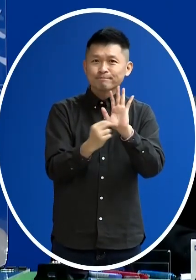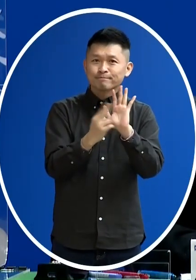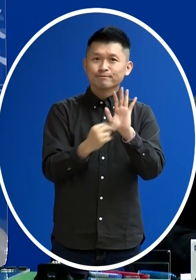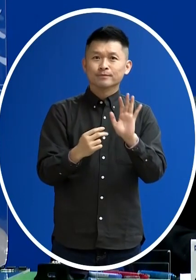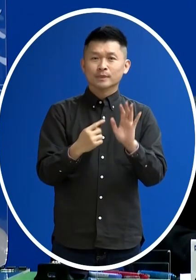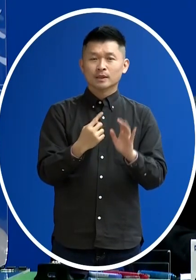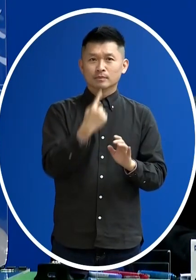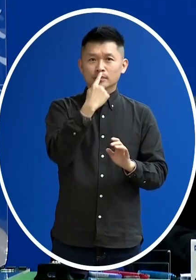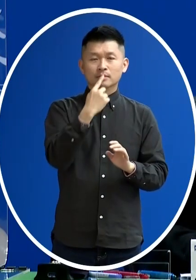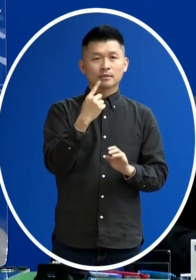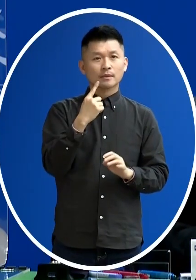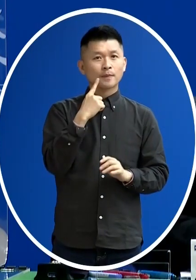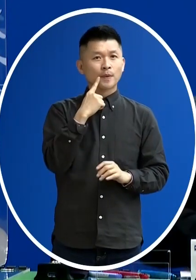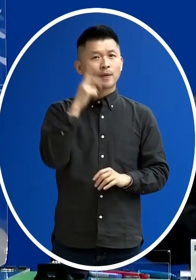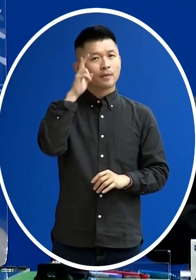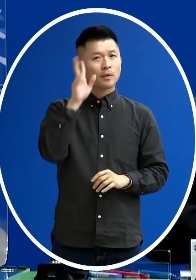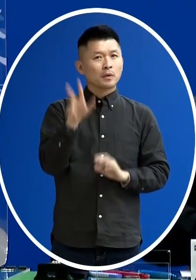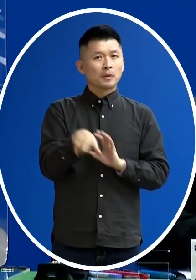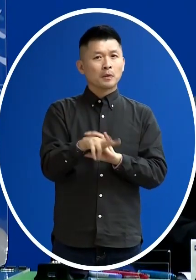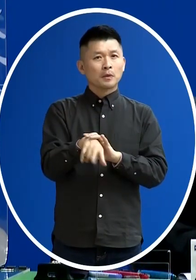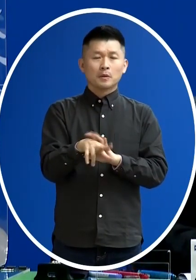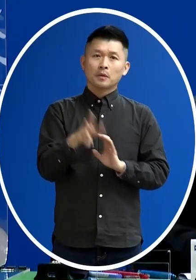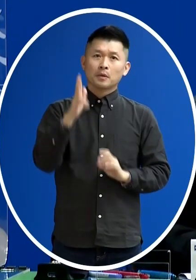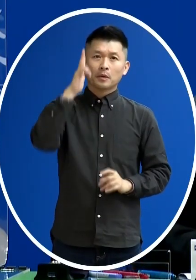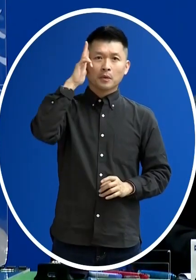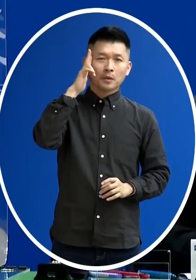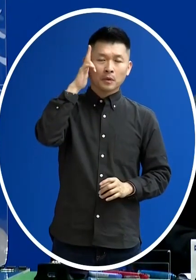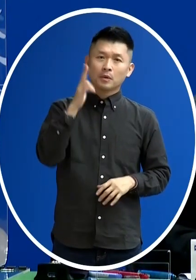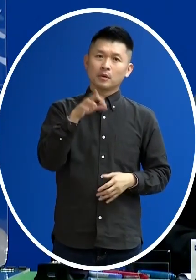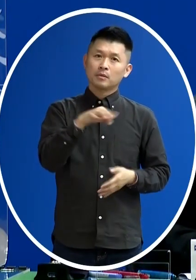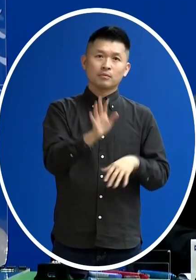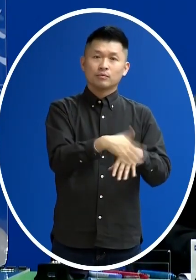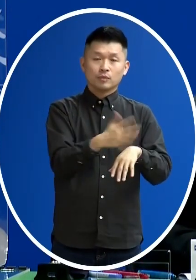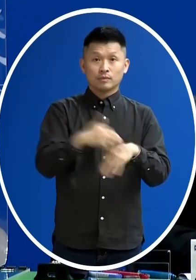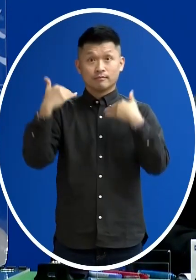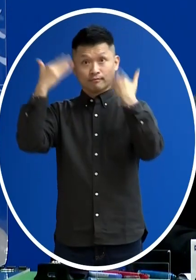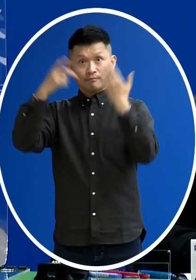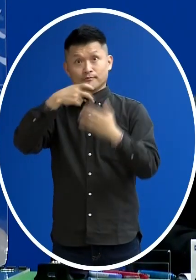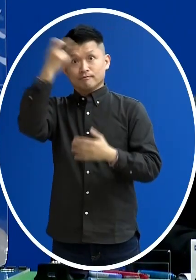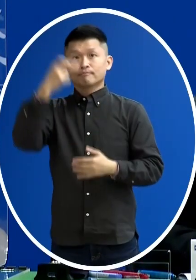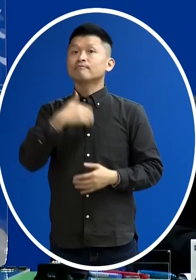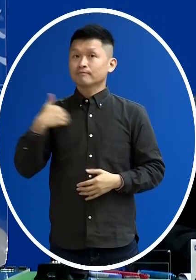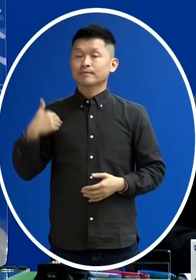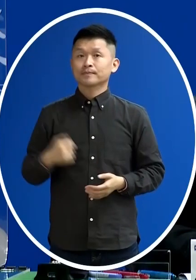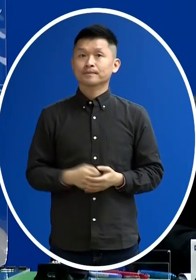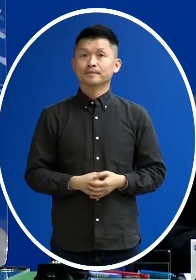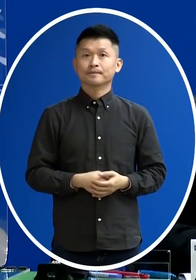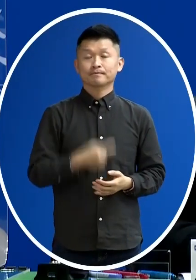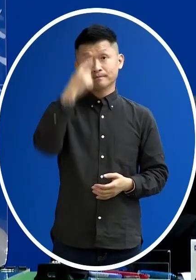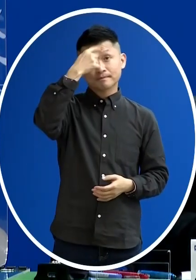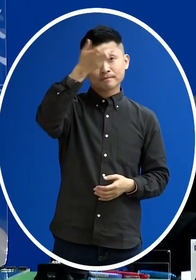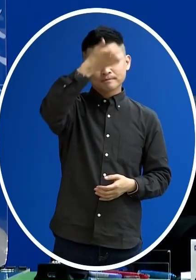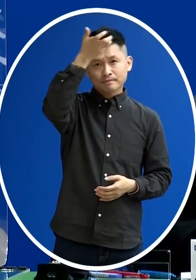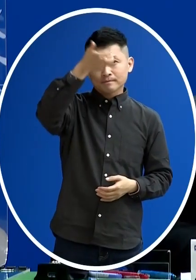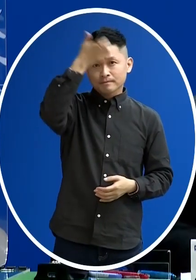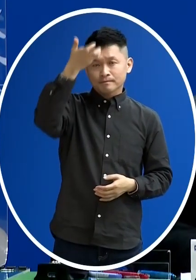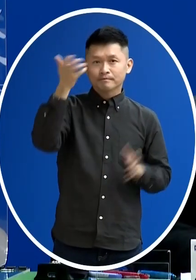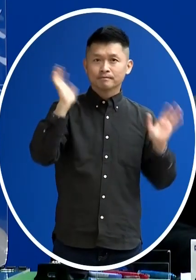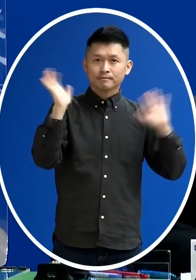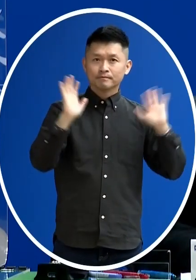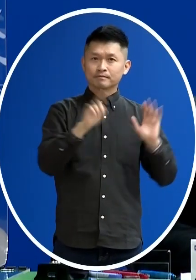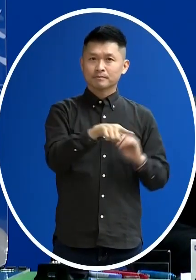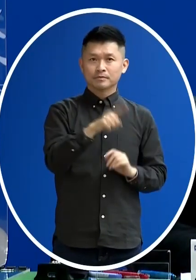有所谓的嗅味觉异常这个，所以比较都是在成年人或青少年会发现哦。那主要是我想发烧的部分还是一个小朋友